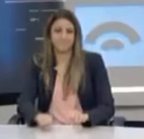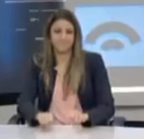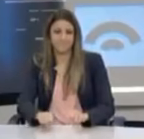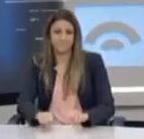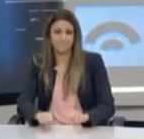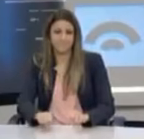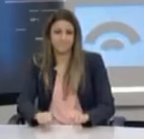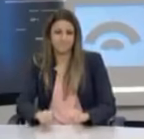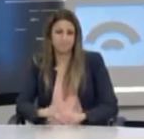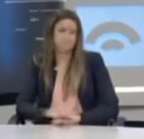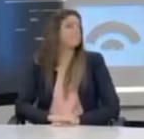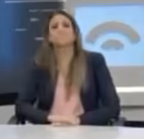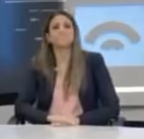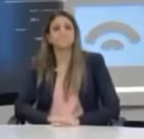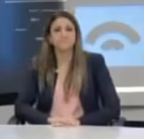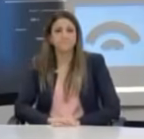Αλλά